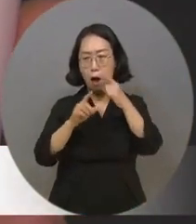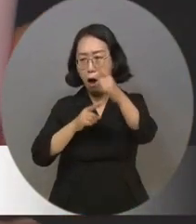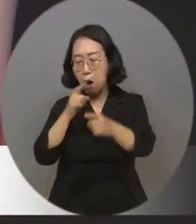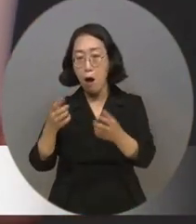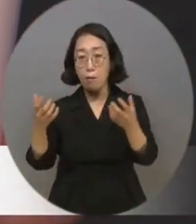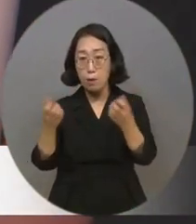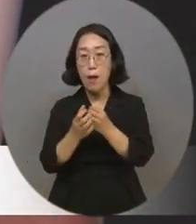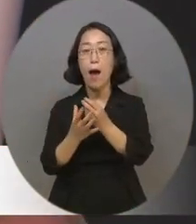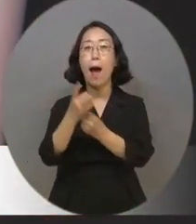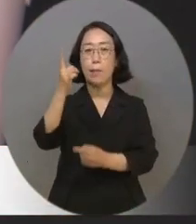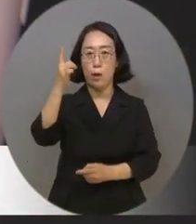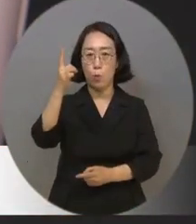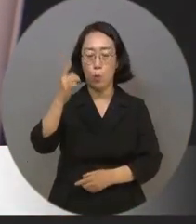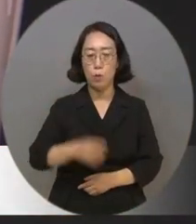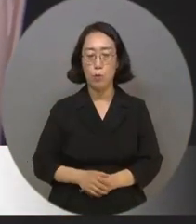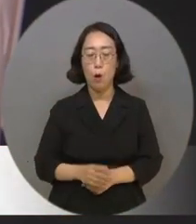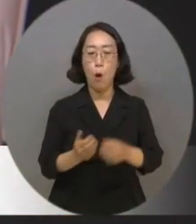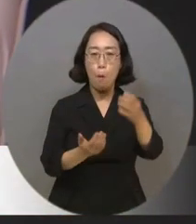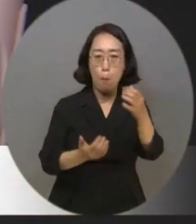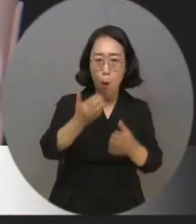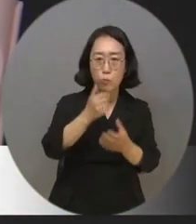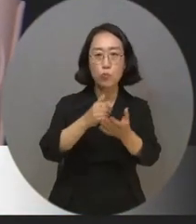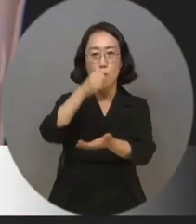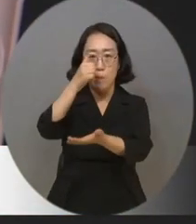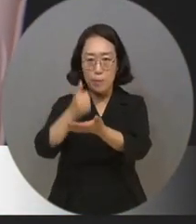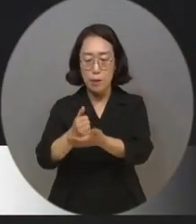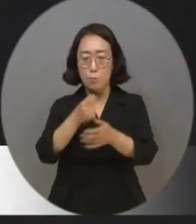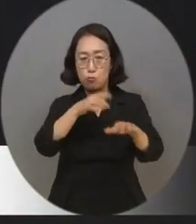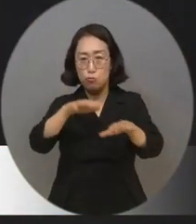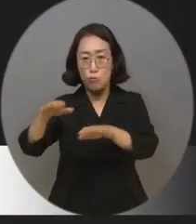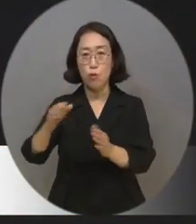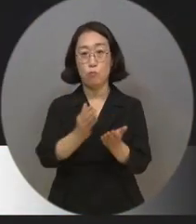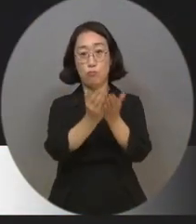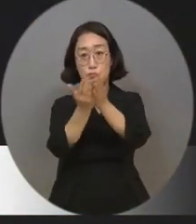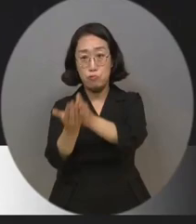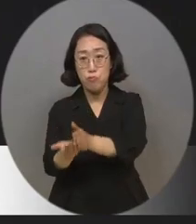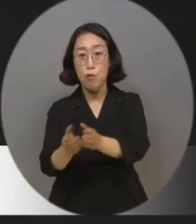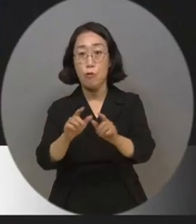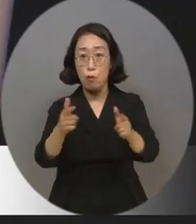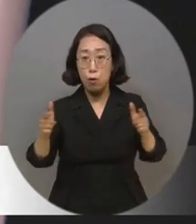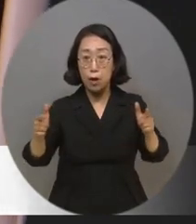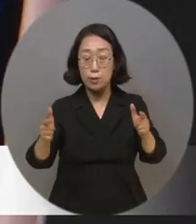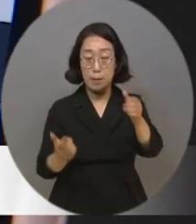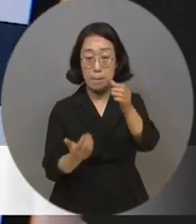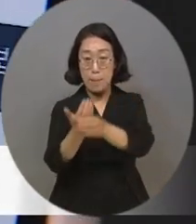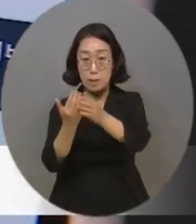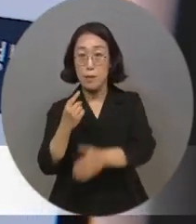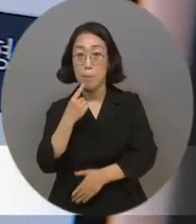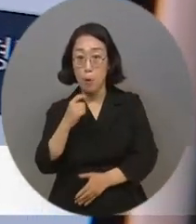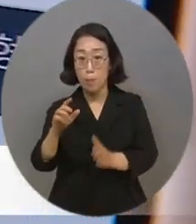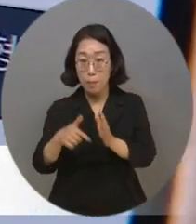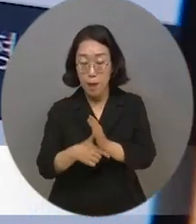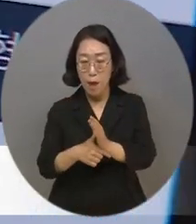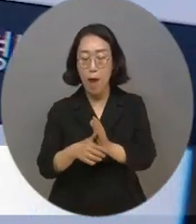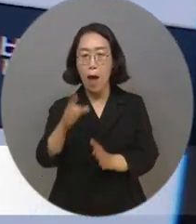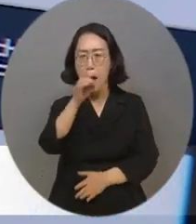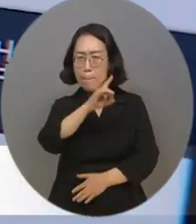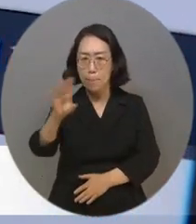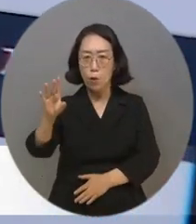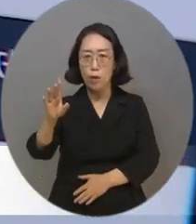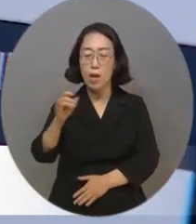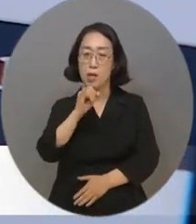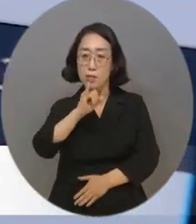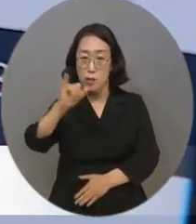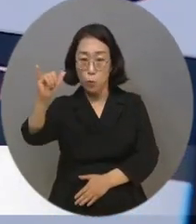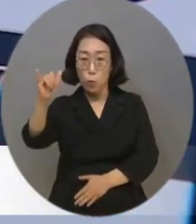통합해 범죄나 화재 구조 9급 해양사고 등 신고 유형에 따라 경찰 소방 해경 등으로 한 번의